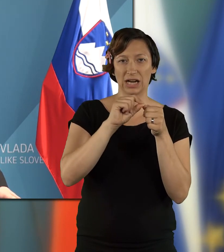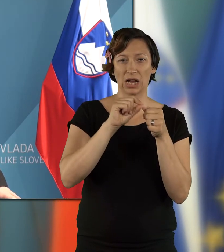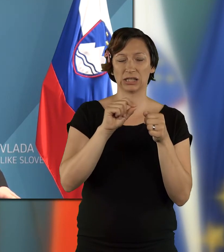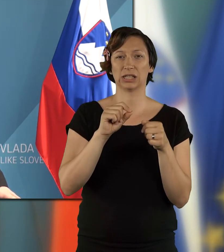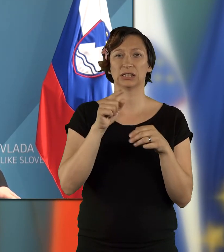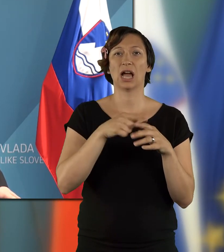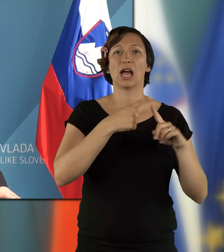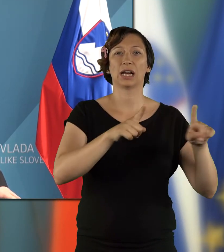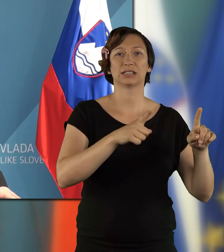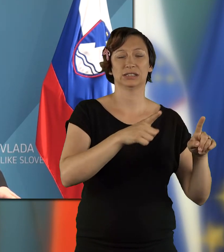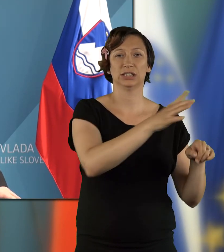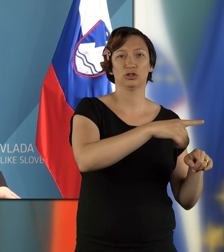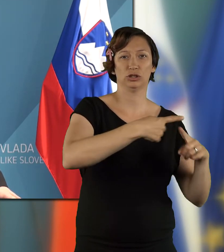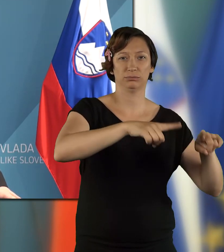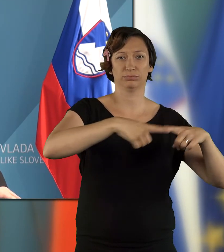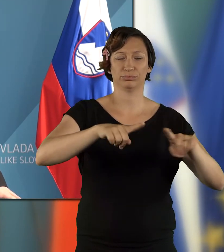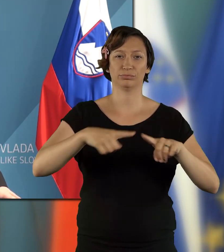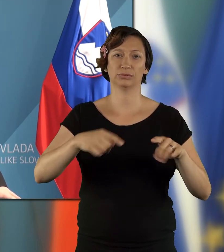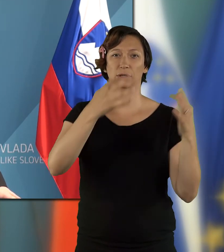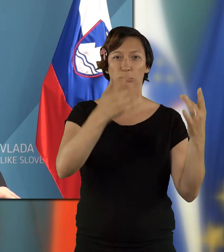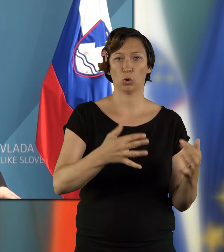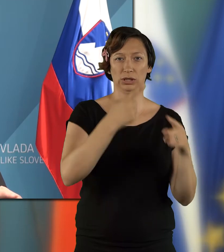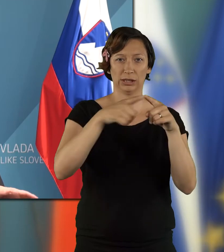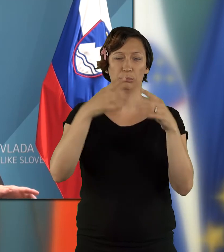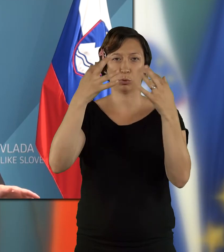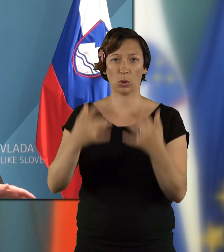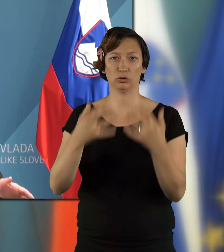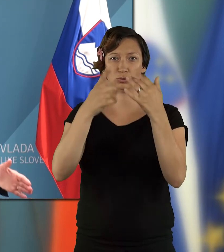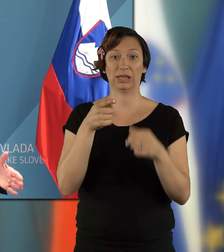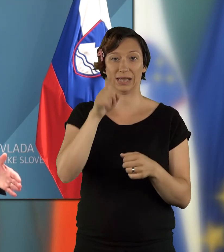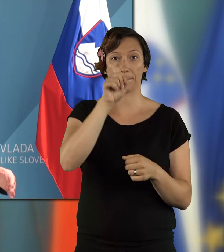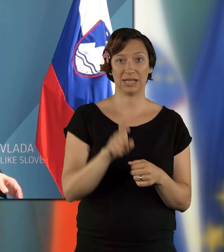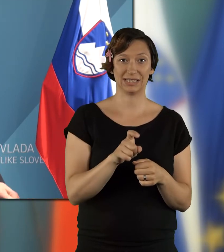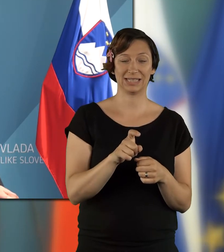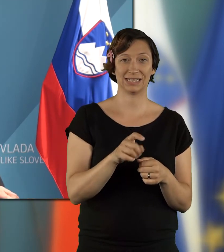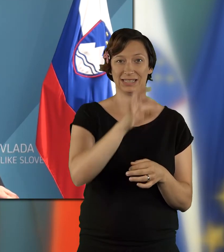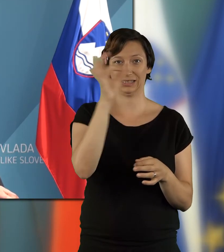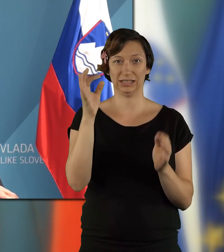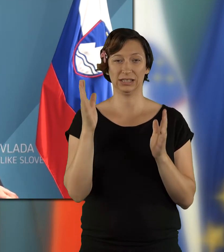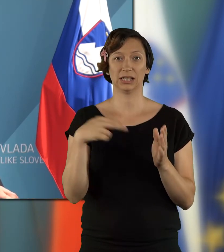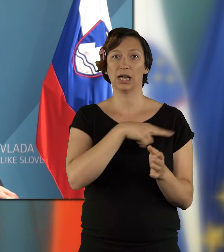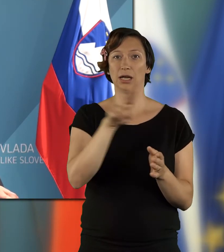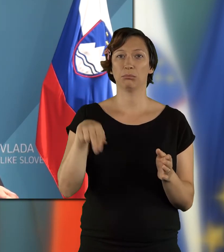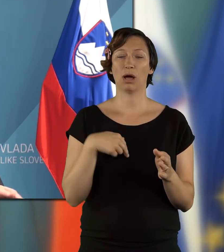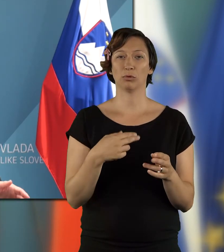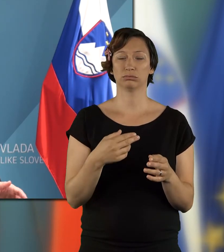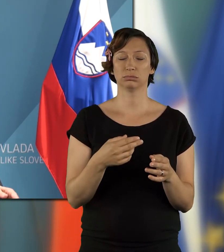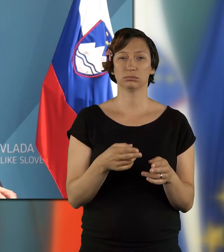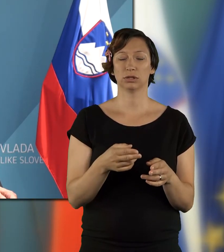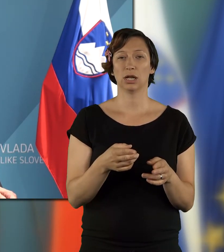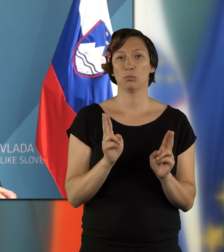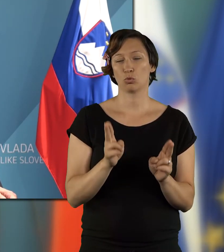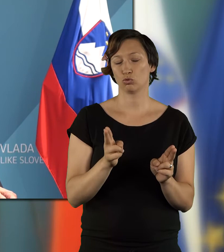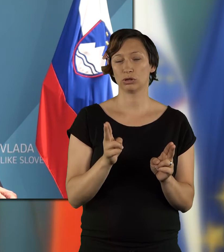na različnih postavkah proračuna in prav ta mesec dni, ki ga imamo na razpolago v